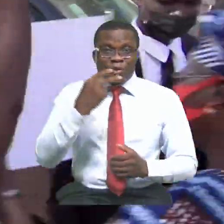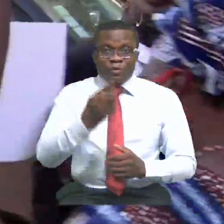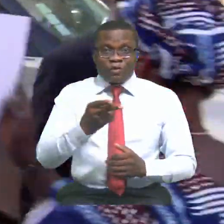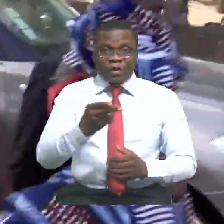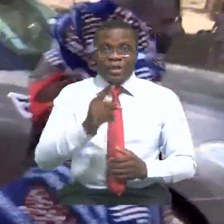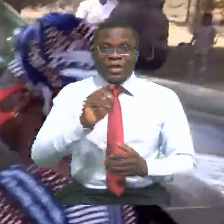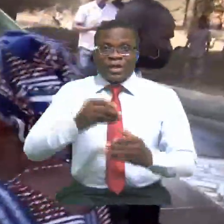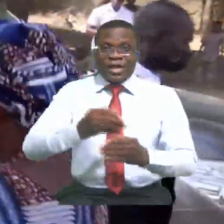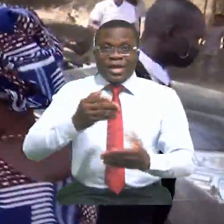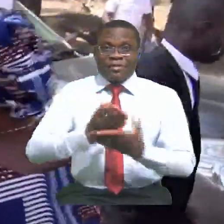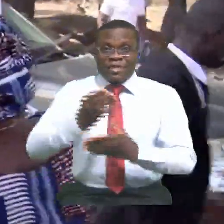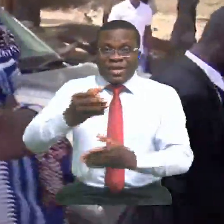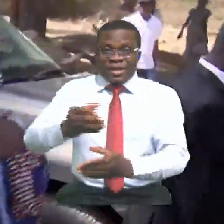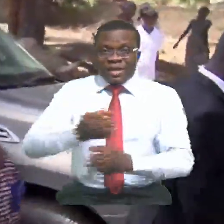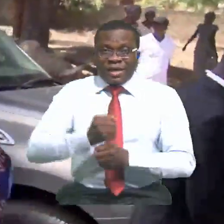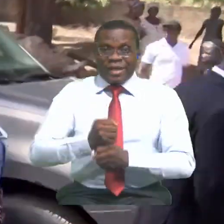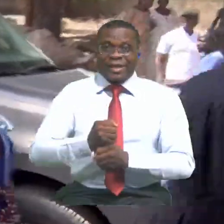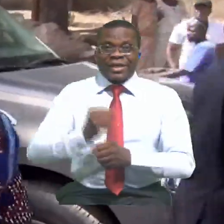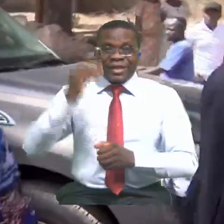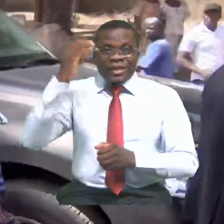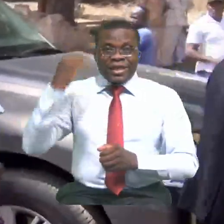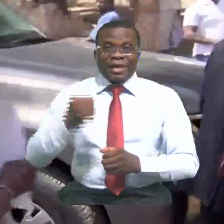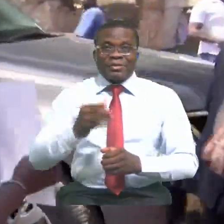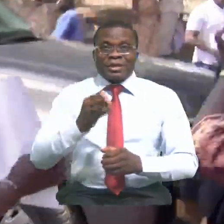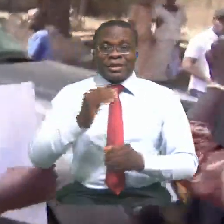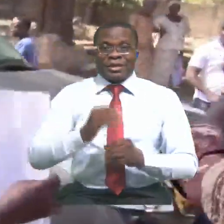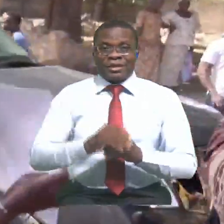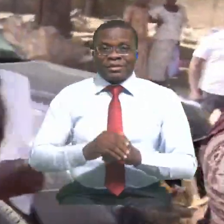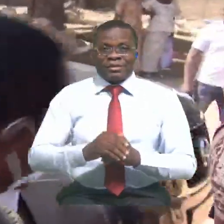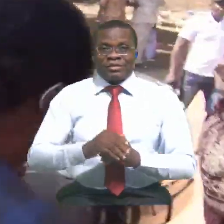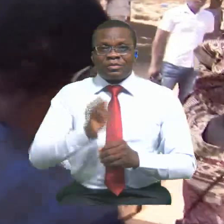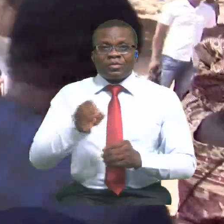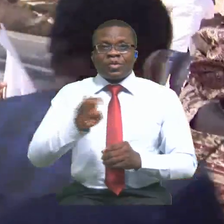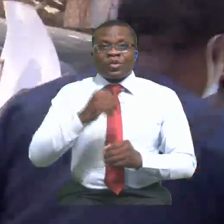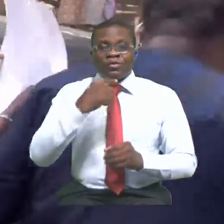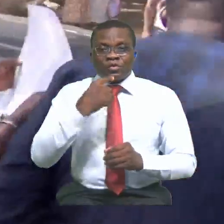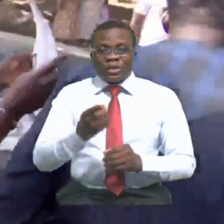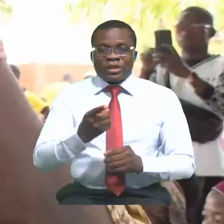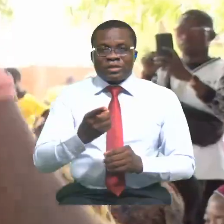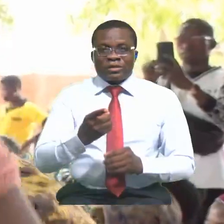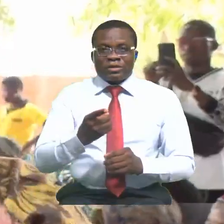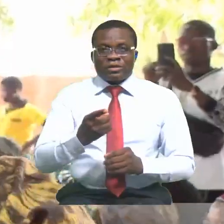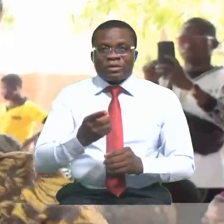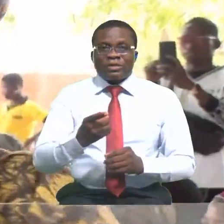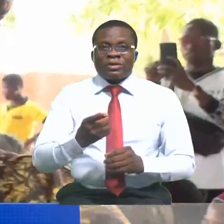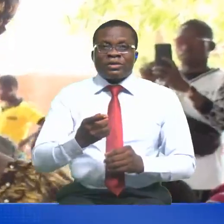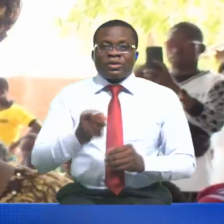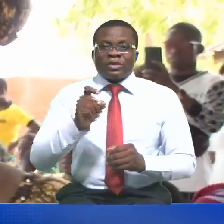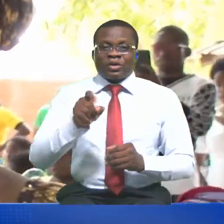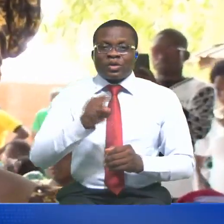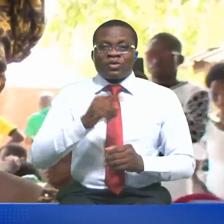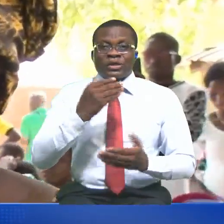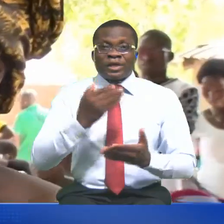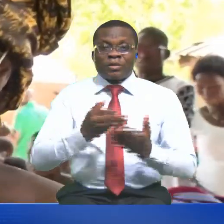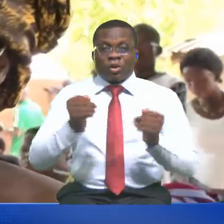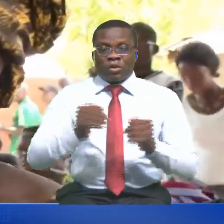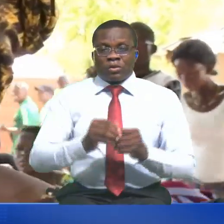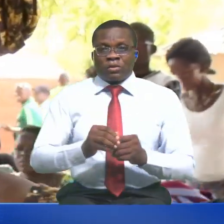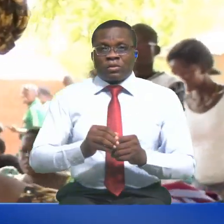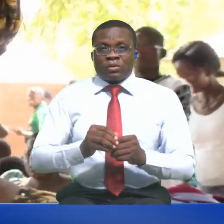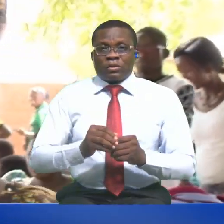bien accueillie dans la capitale du Fonio. Je vous dis, Dakoutieri,